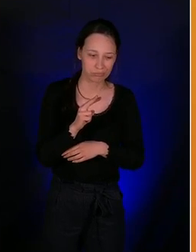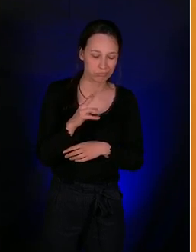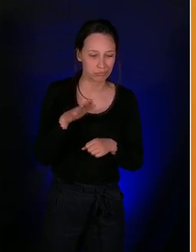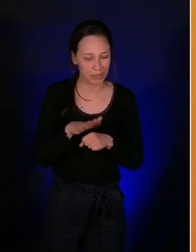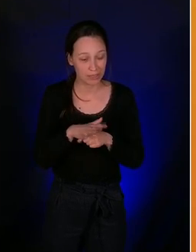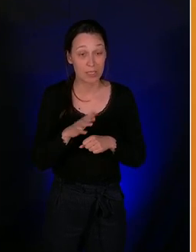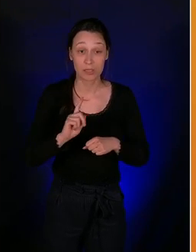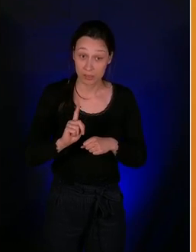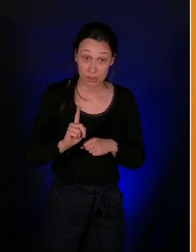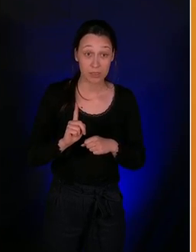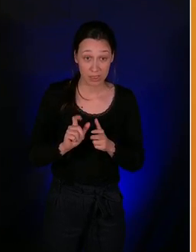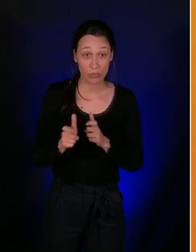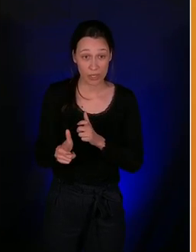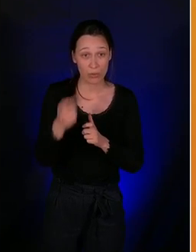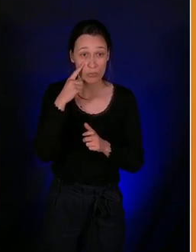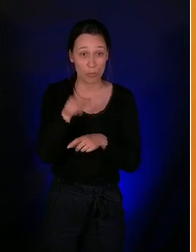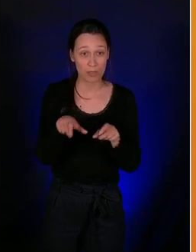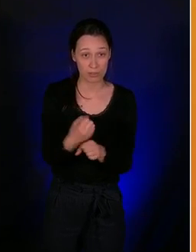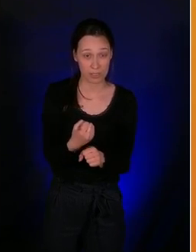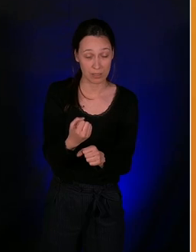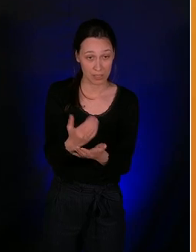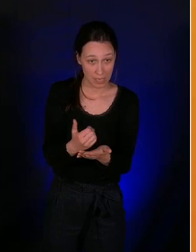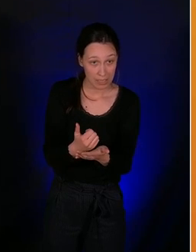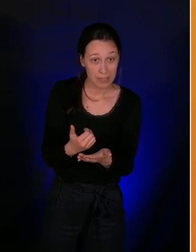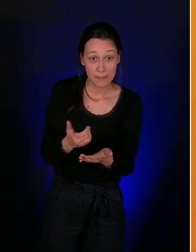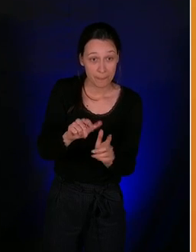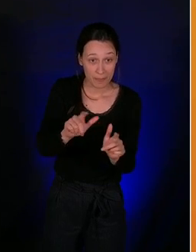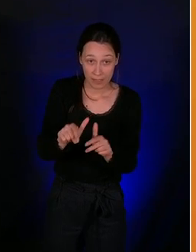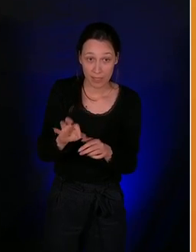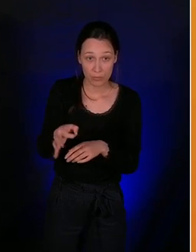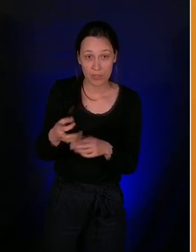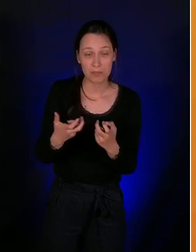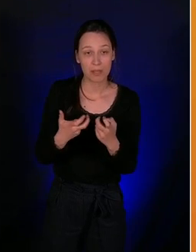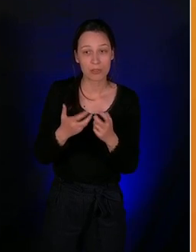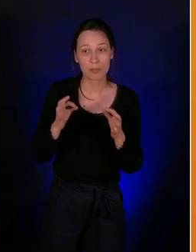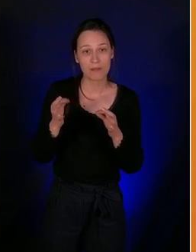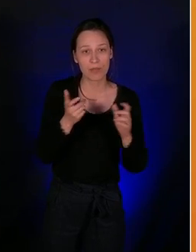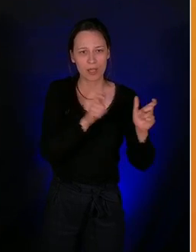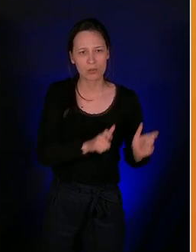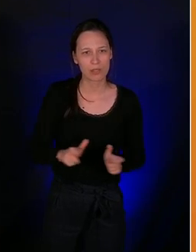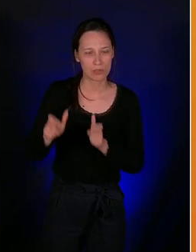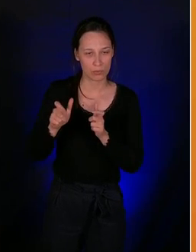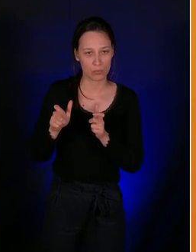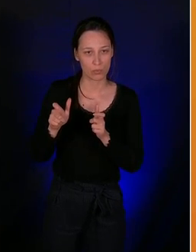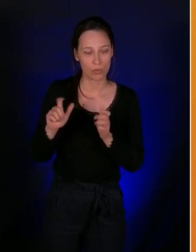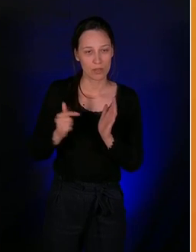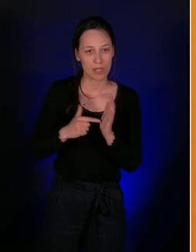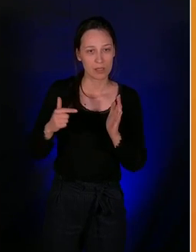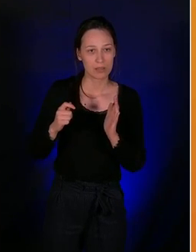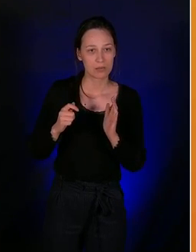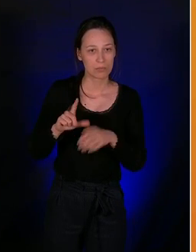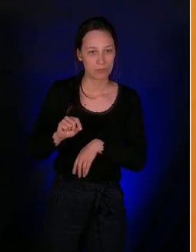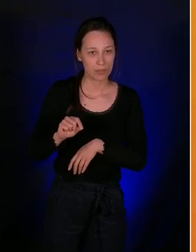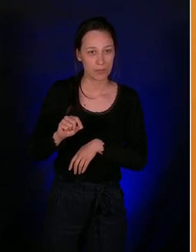conséquences importantes, que ce soit sur la régularisation, par exemple Frichti en juin 2020, que ce soit sur la question de